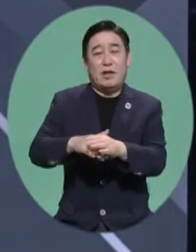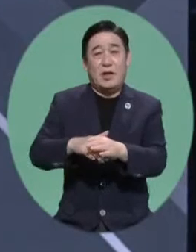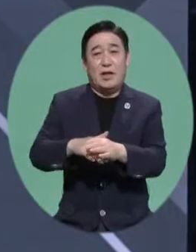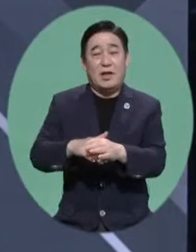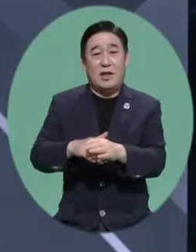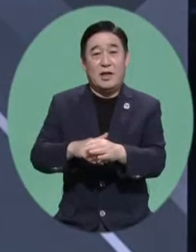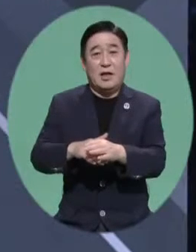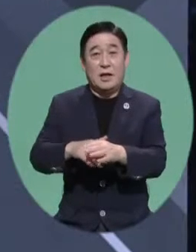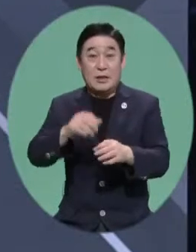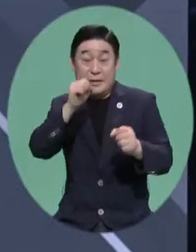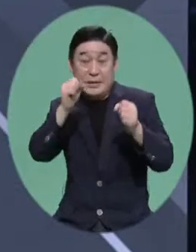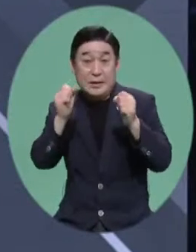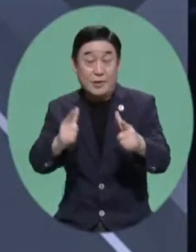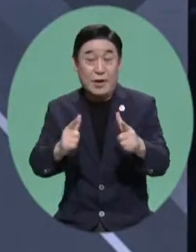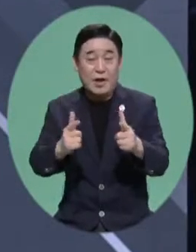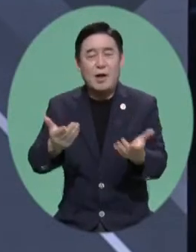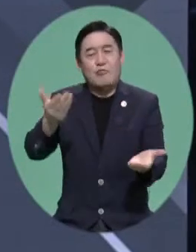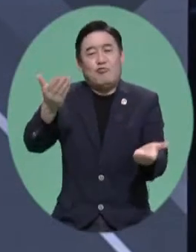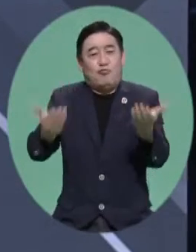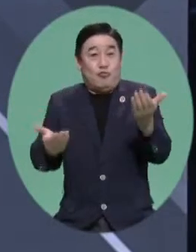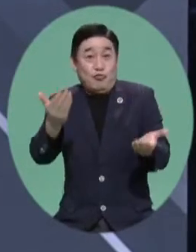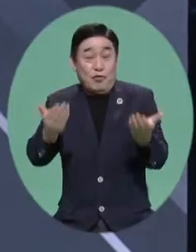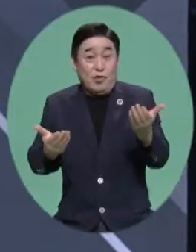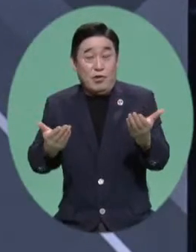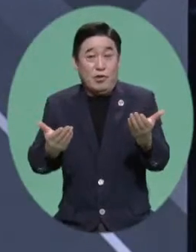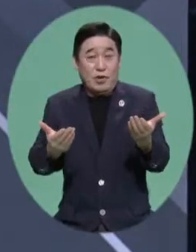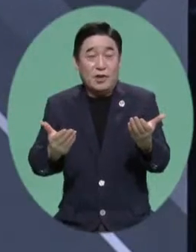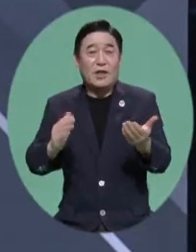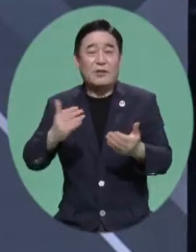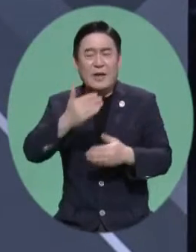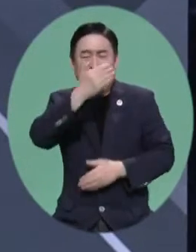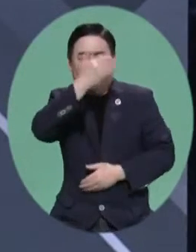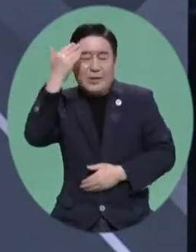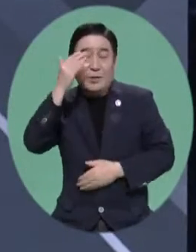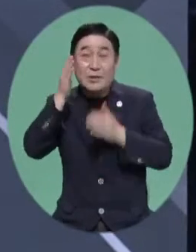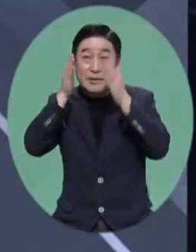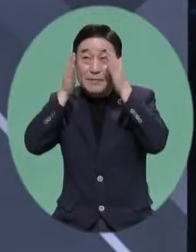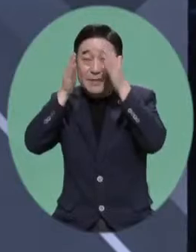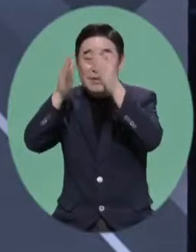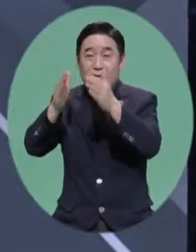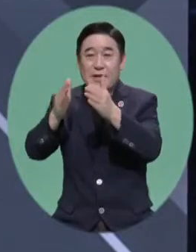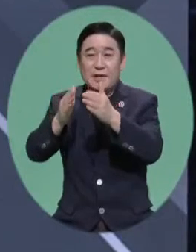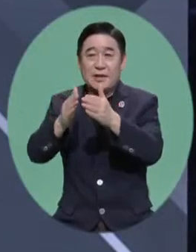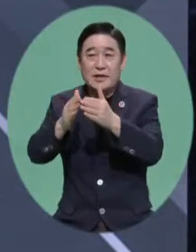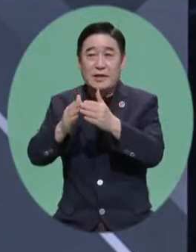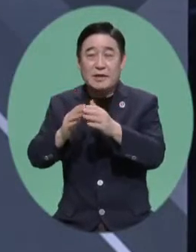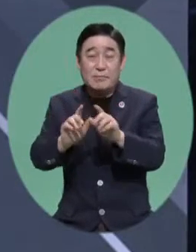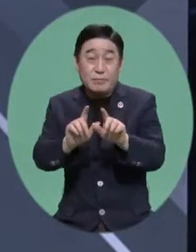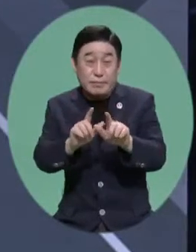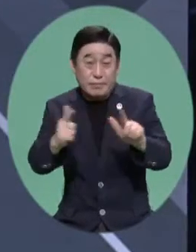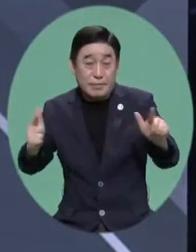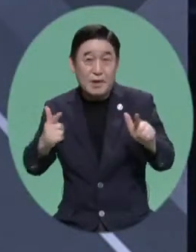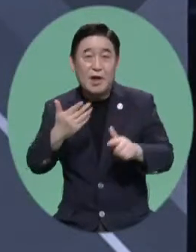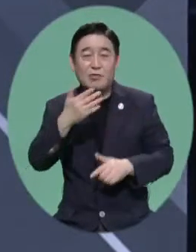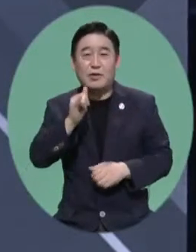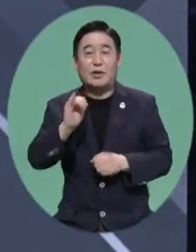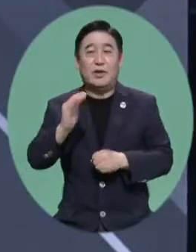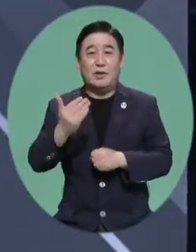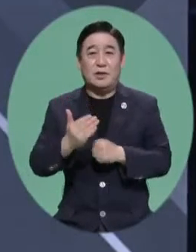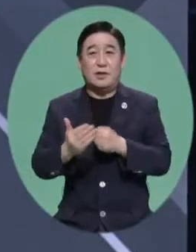그 기회가 균형을 잡아야만 청년들의 지향점이 다원화 되면서